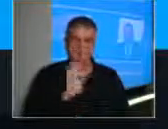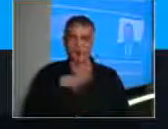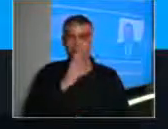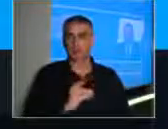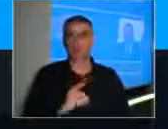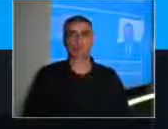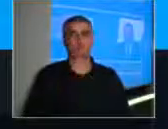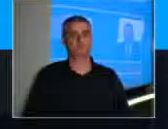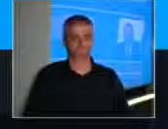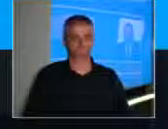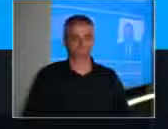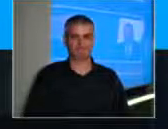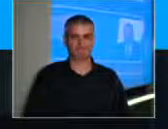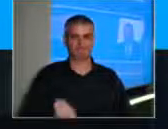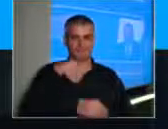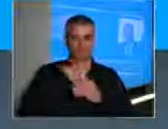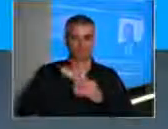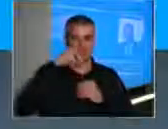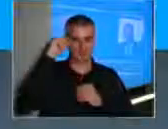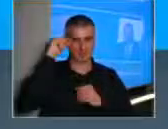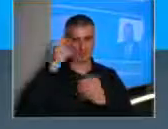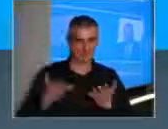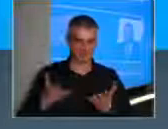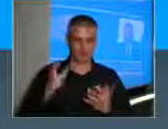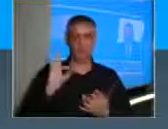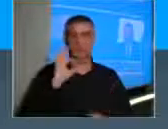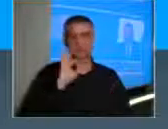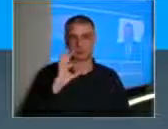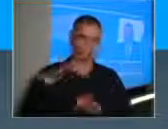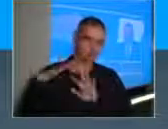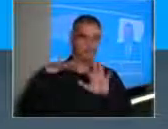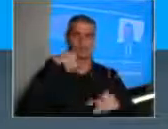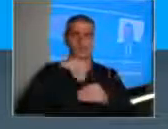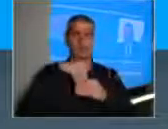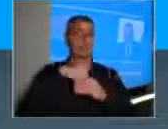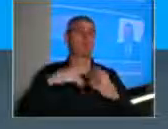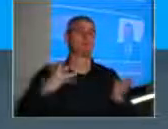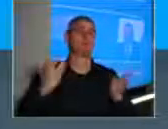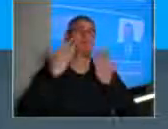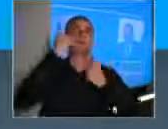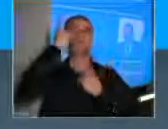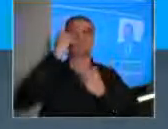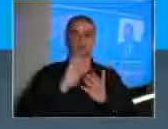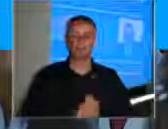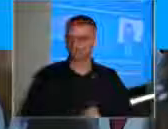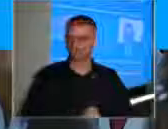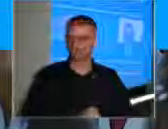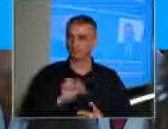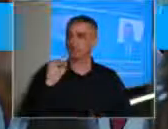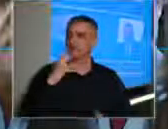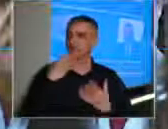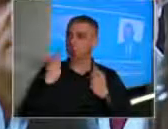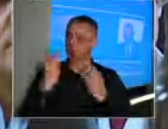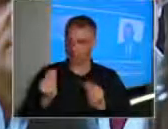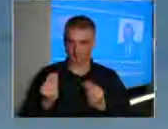גם בדרום. טוב. אז המצביעים התל אביבים של ש"ס ינערו לקלפיות מחר. בכל הארץ, כן, בעזרת השם. יניר קוזין, תודה רבה.